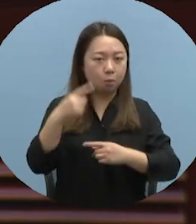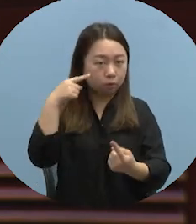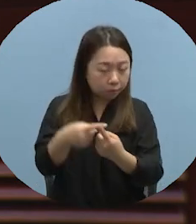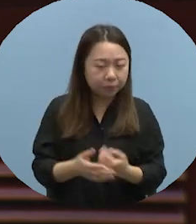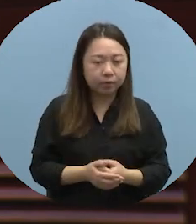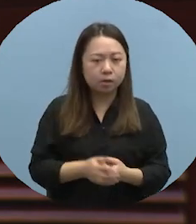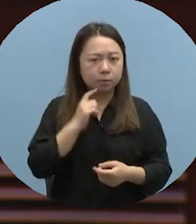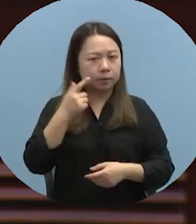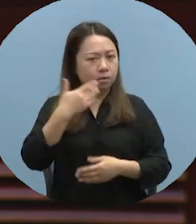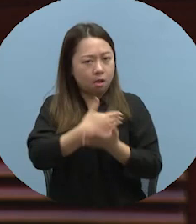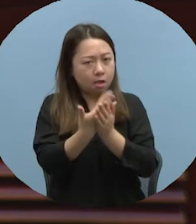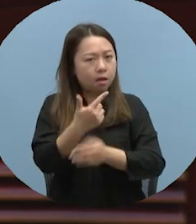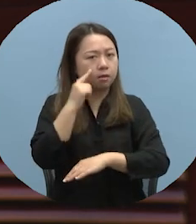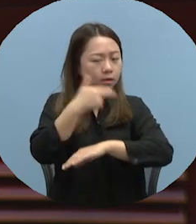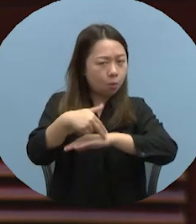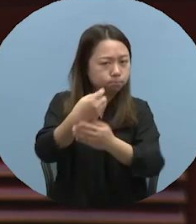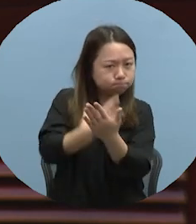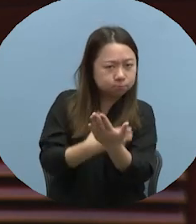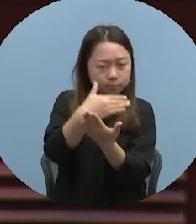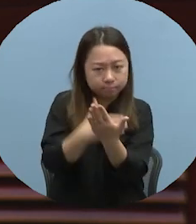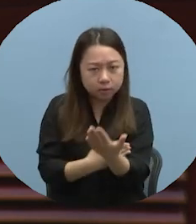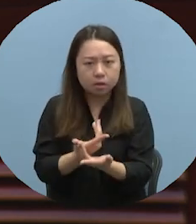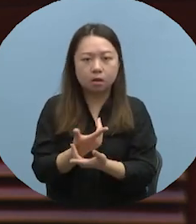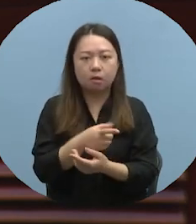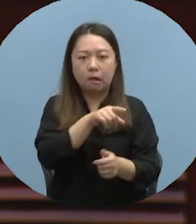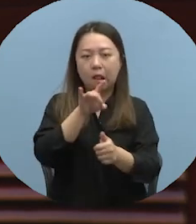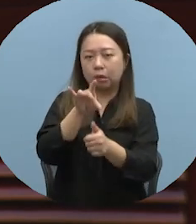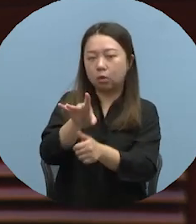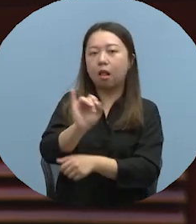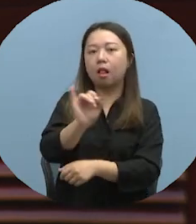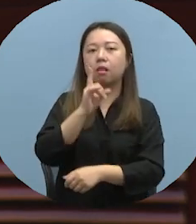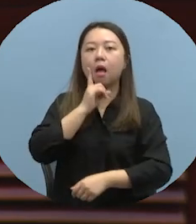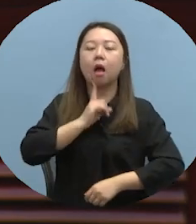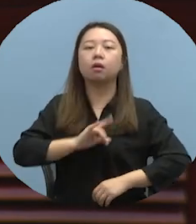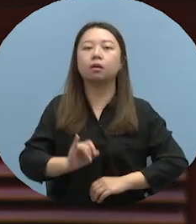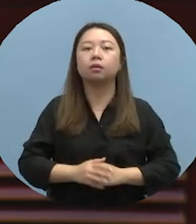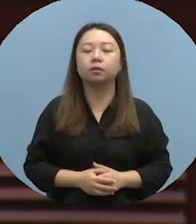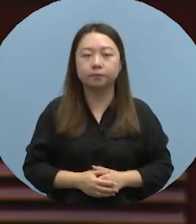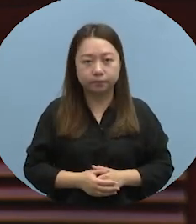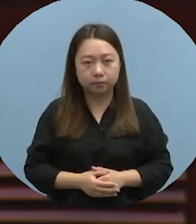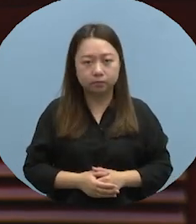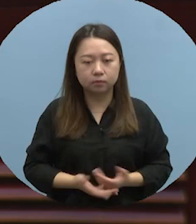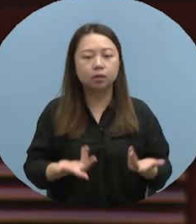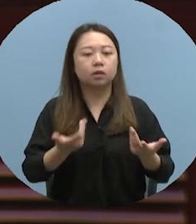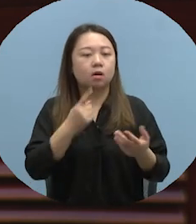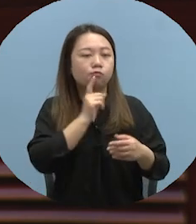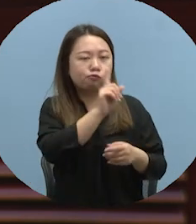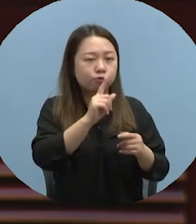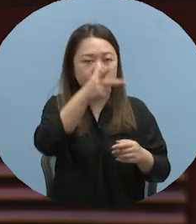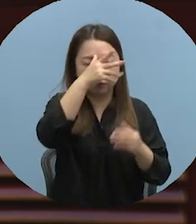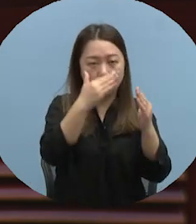的房屋政策和措施去打擊濫用公營房屋資源的行為。現在的公屋住戶呢，用綠